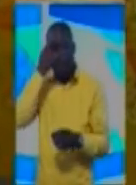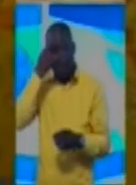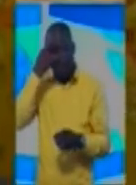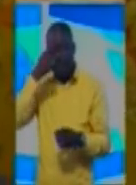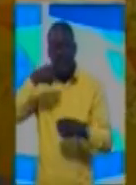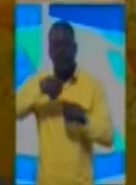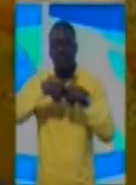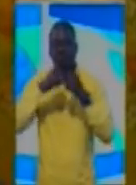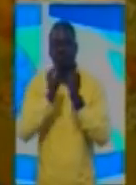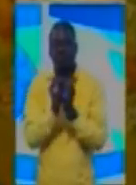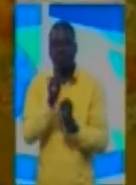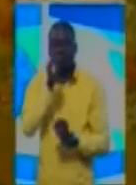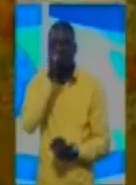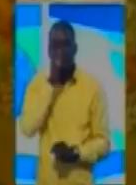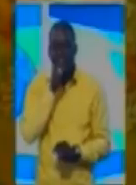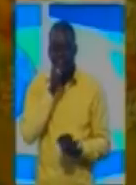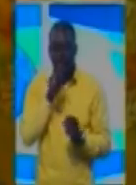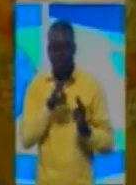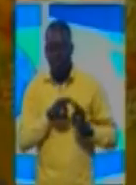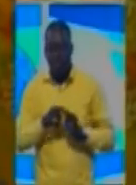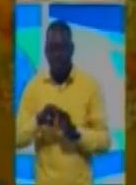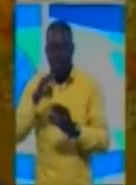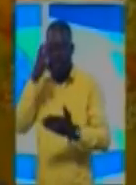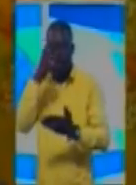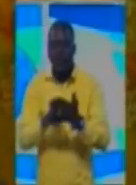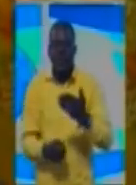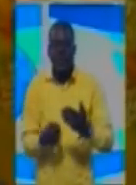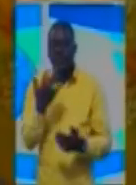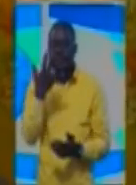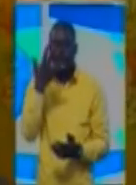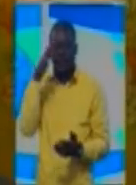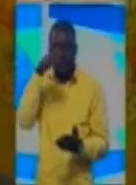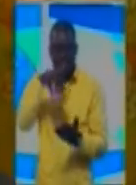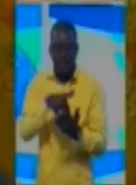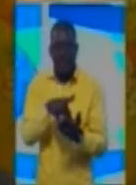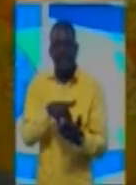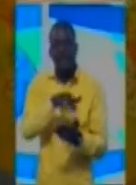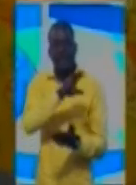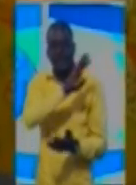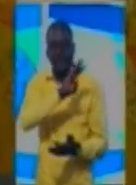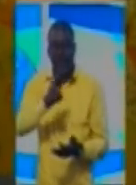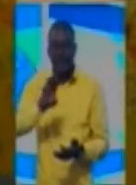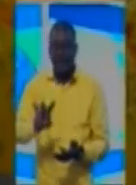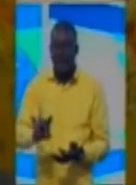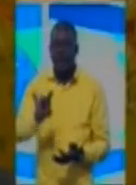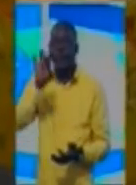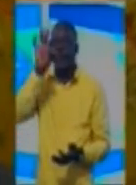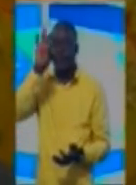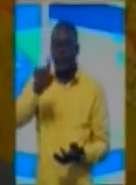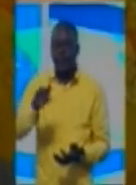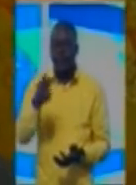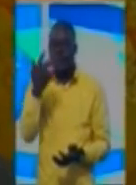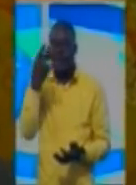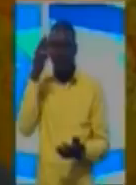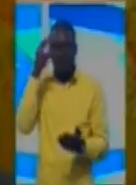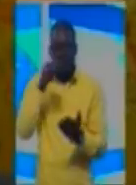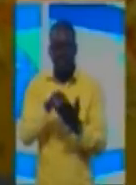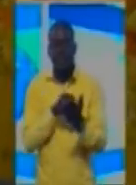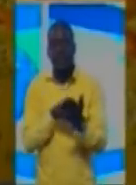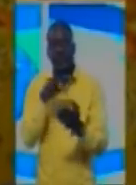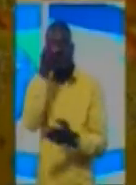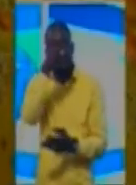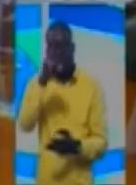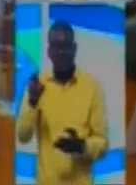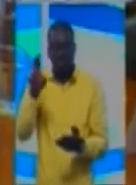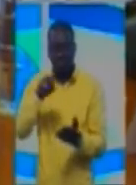privé de l'Union à un montant de 5 689,3 milliards de francs CFA pour 1188